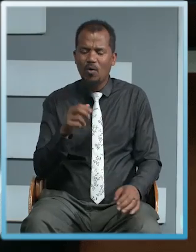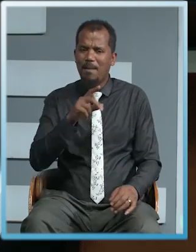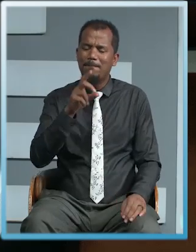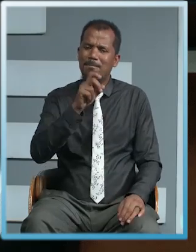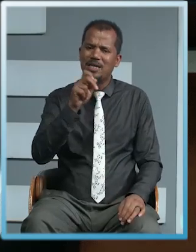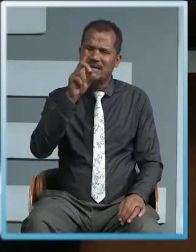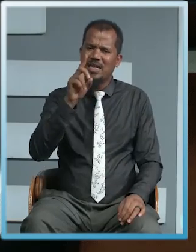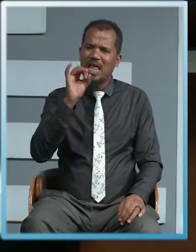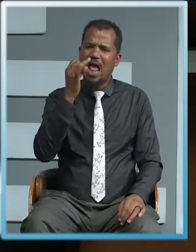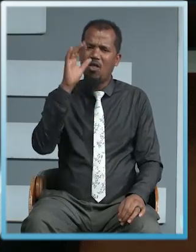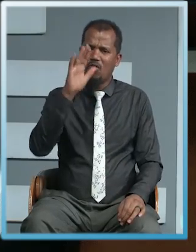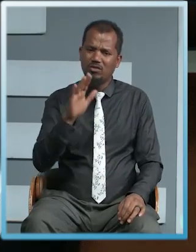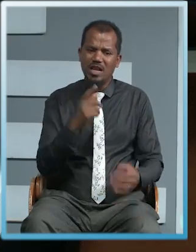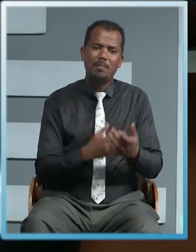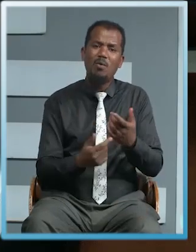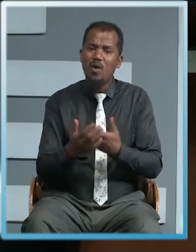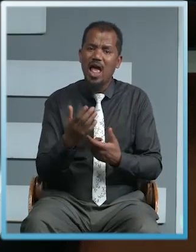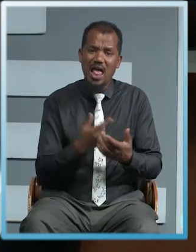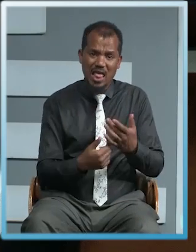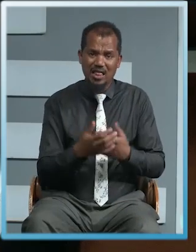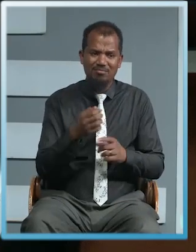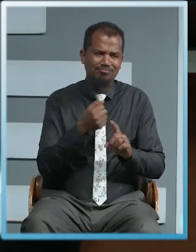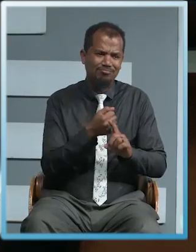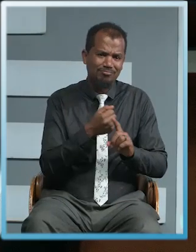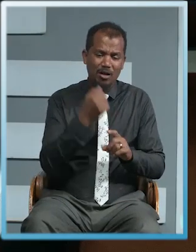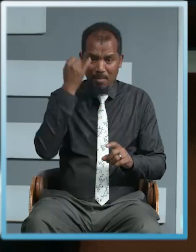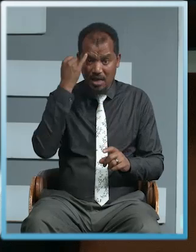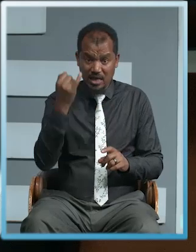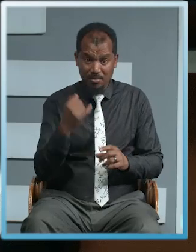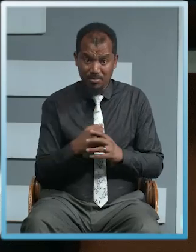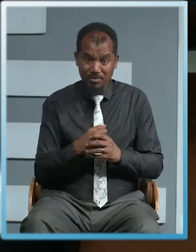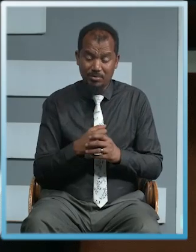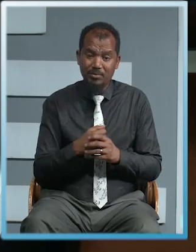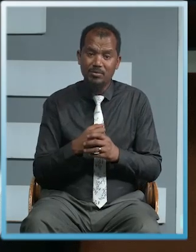ለዲያሎግ ለዲስኮርስ ለመወያየት ለመሟገት በሐሳብ